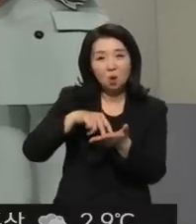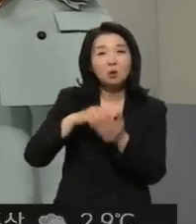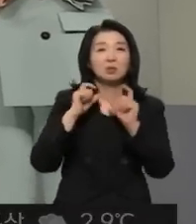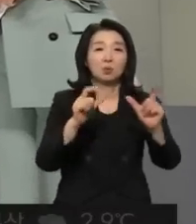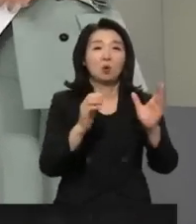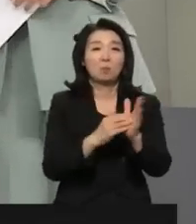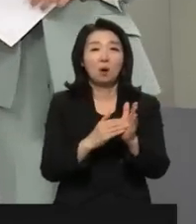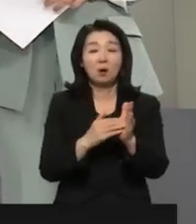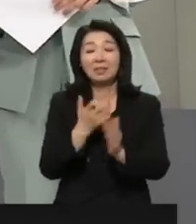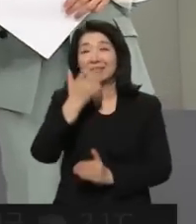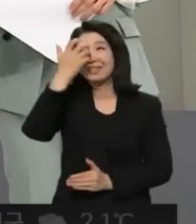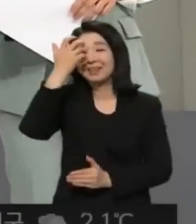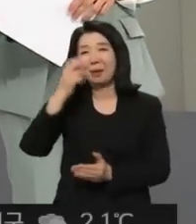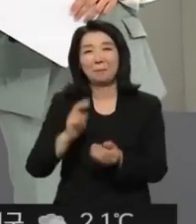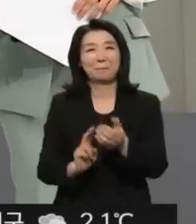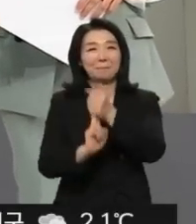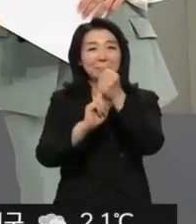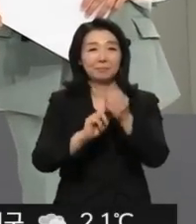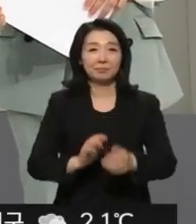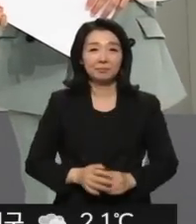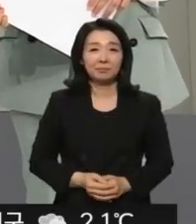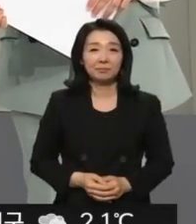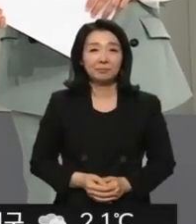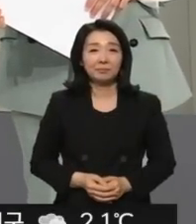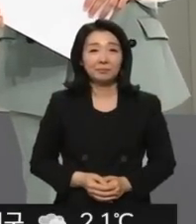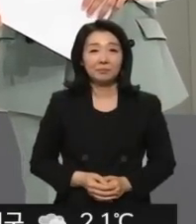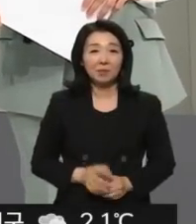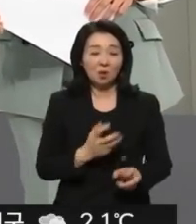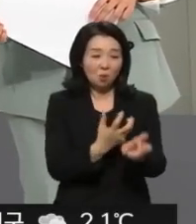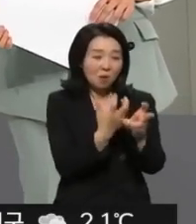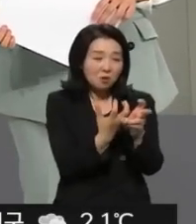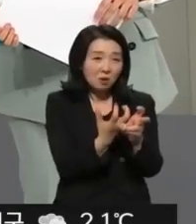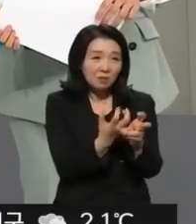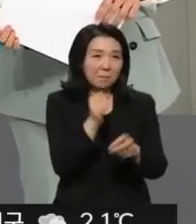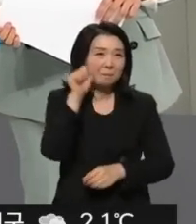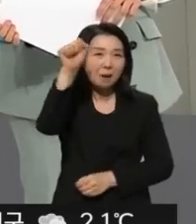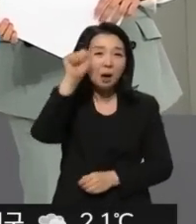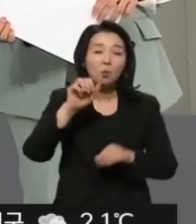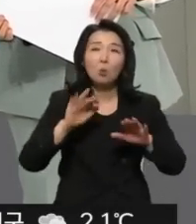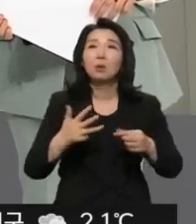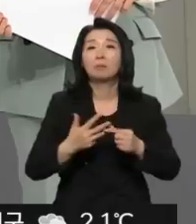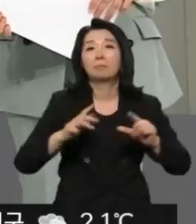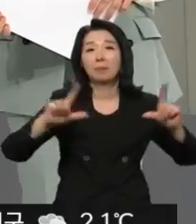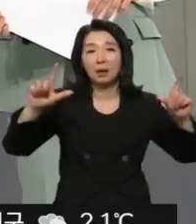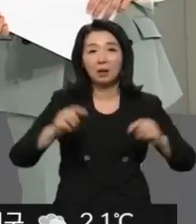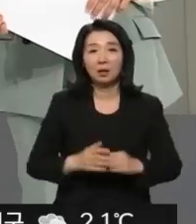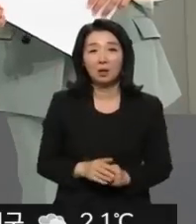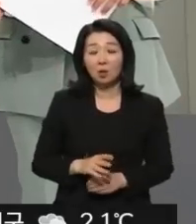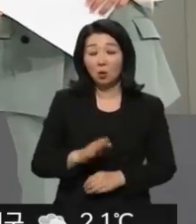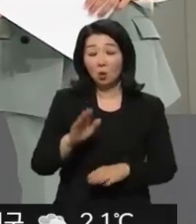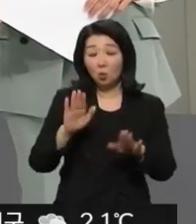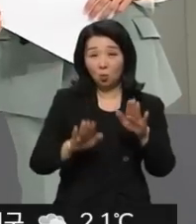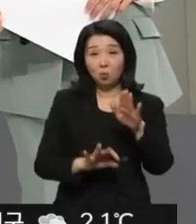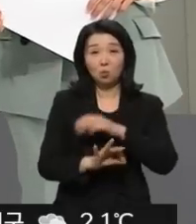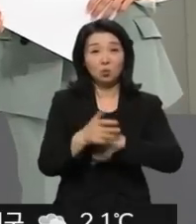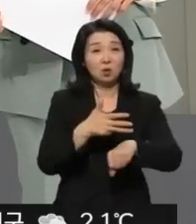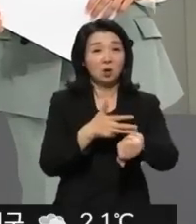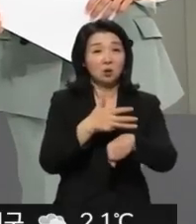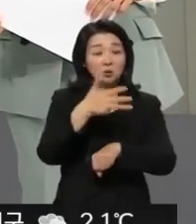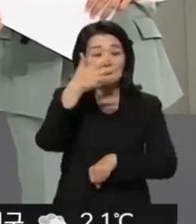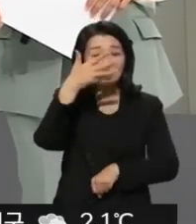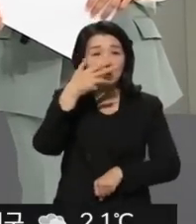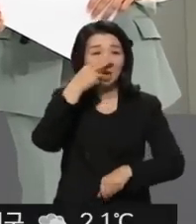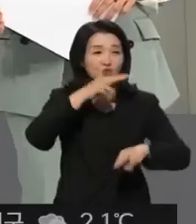기적을 꿈꾸다로 잡아봤습니다. 화물연대 파업 오늘로 8일 차입니다. 오늘 오전 8시 기준 재고가 다 떨어진